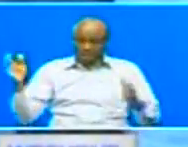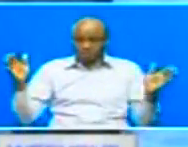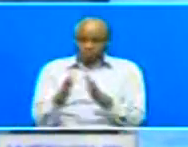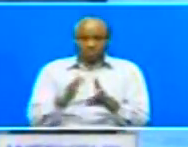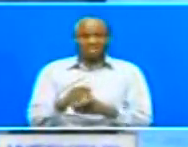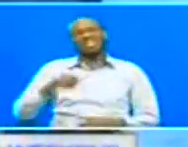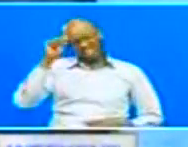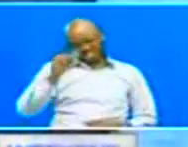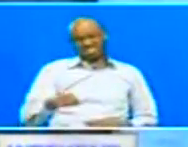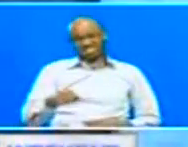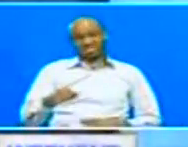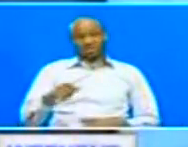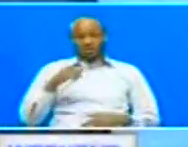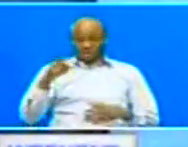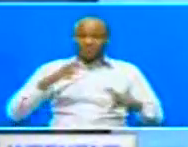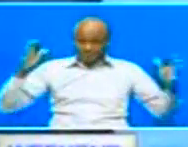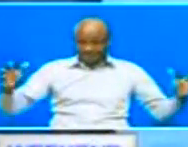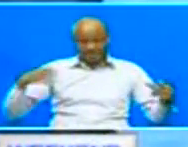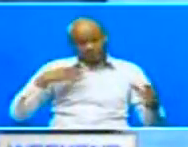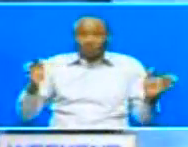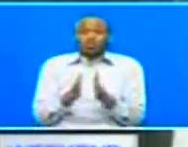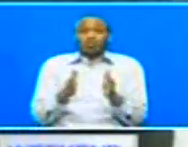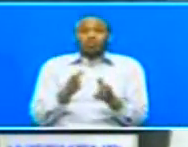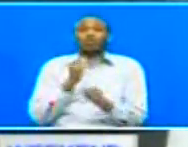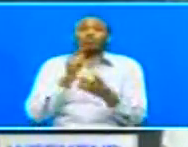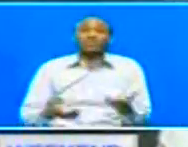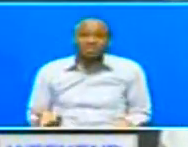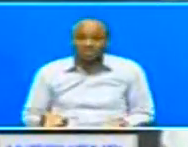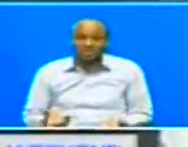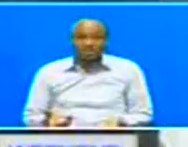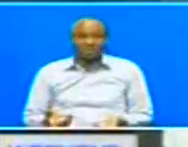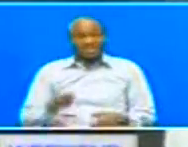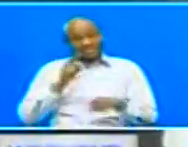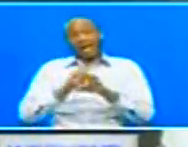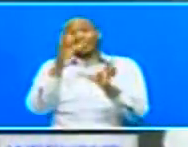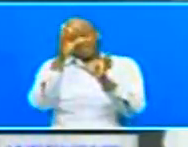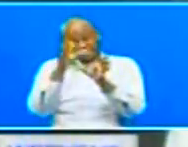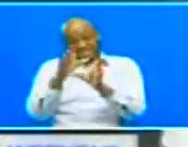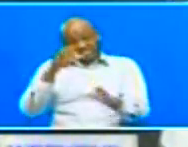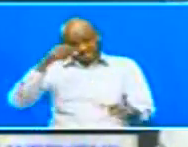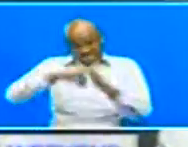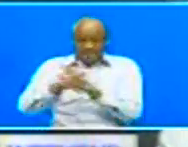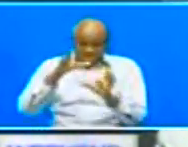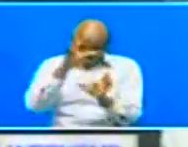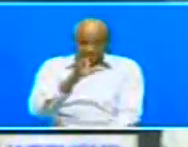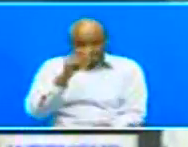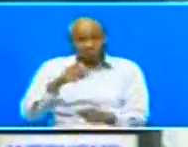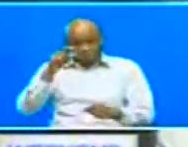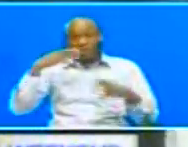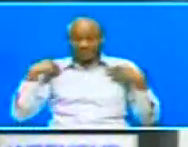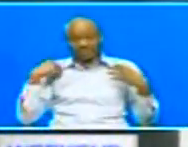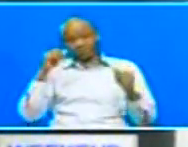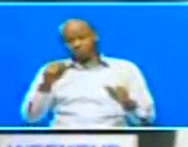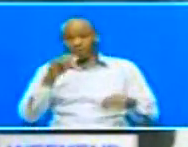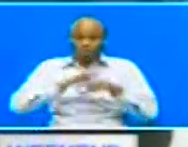weight. Yeah, hapo utafanya kama wewe ni mdogo, lakini na wewe kama ni mkonde itakuwaje? Bila waleka hiyo drum inakuwa mzuri kwako kufanya exercise.